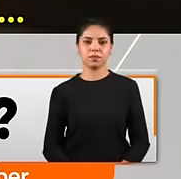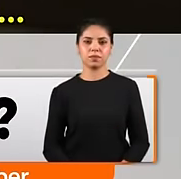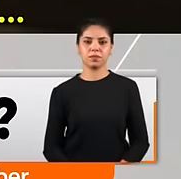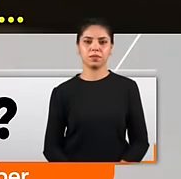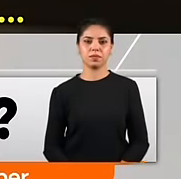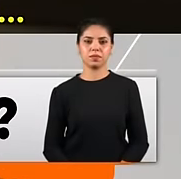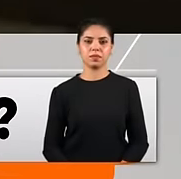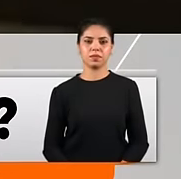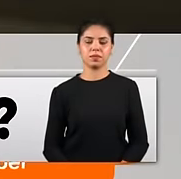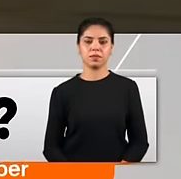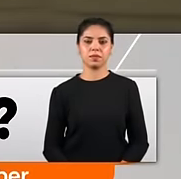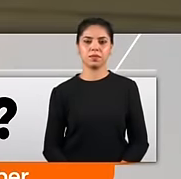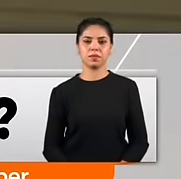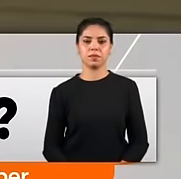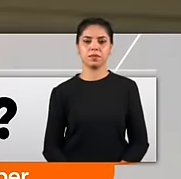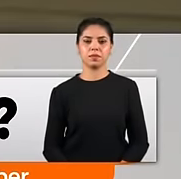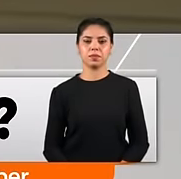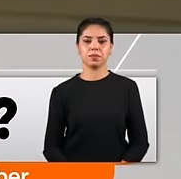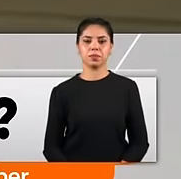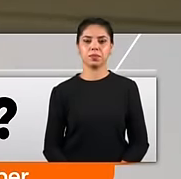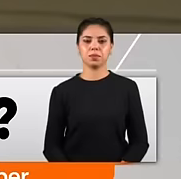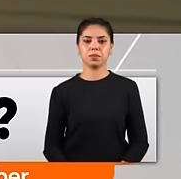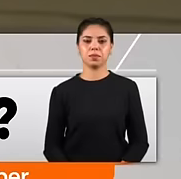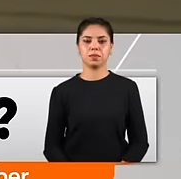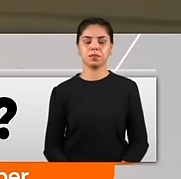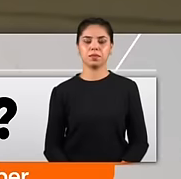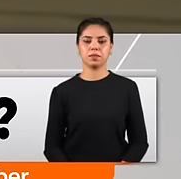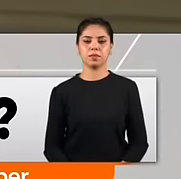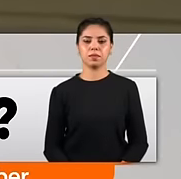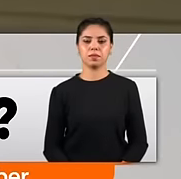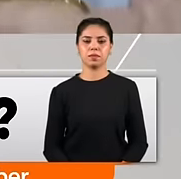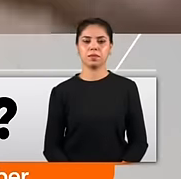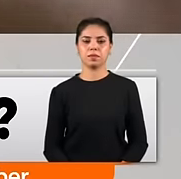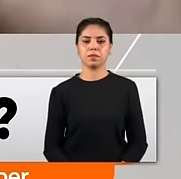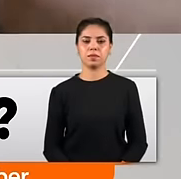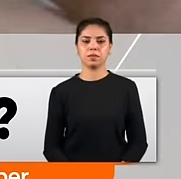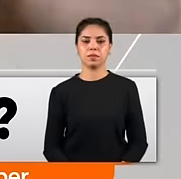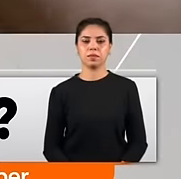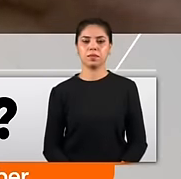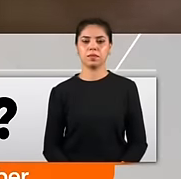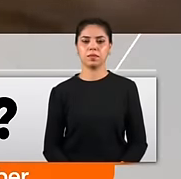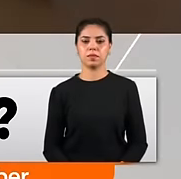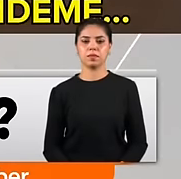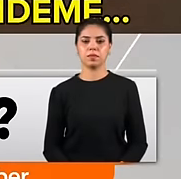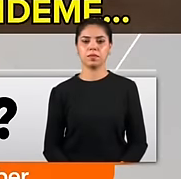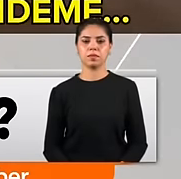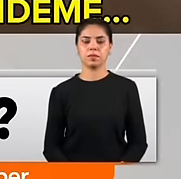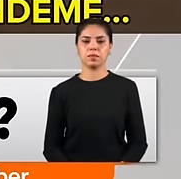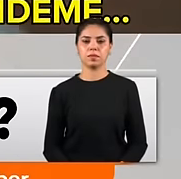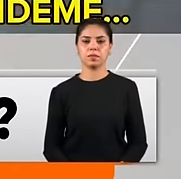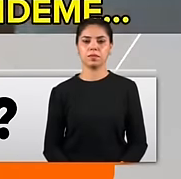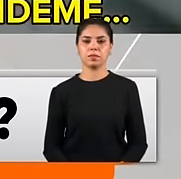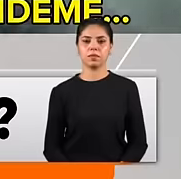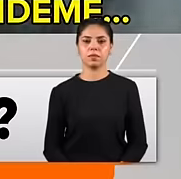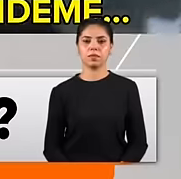kadar çıkmıştı altın. Temel sebebi piyasa özellikle Fed'den çok şahin üyelerin çok güvercin konuşmasıyla birlikte